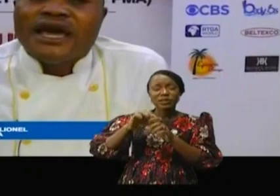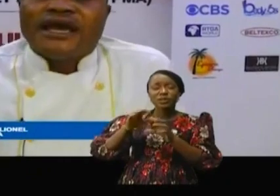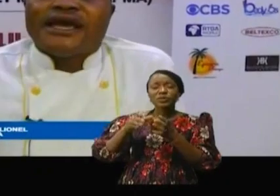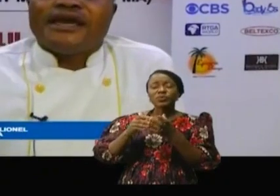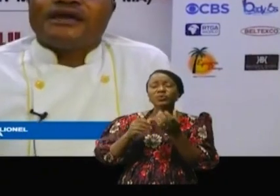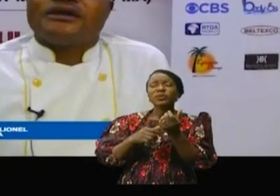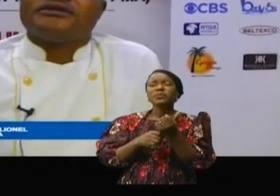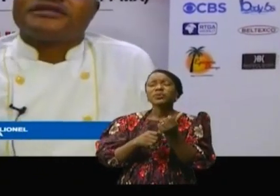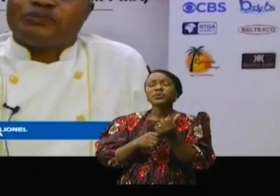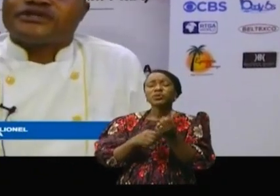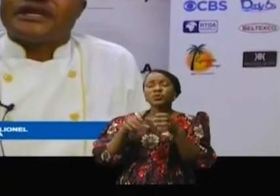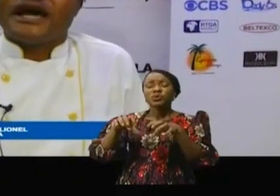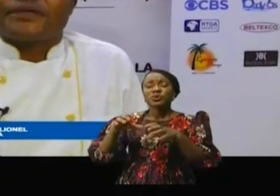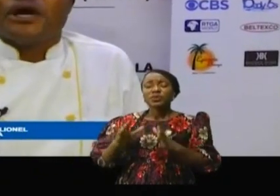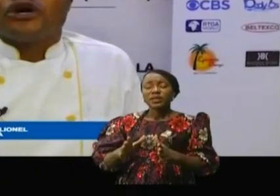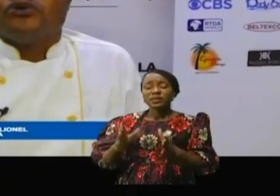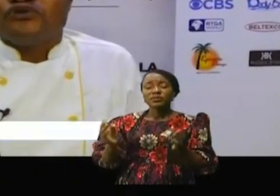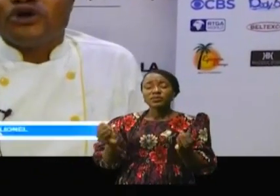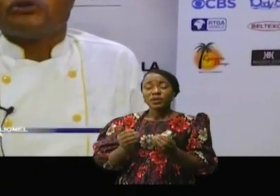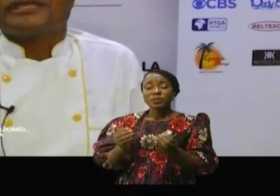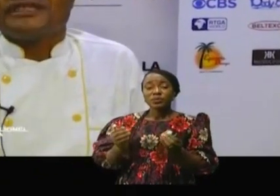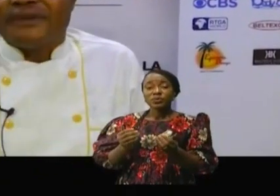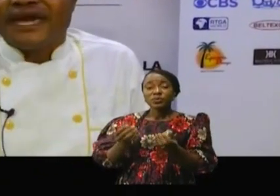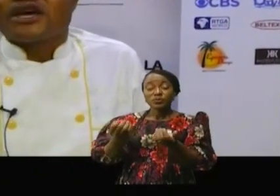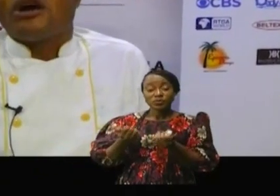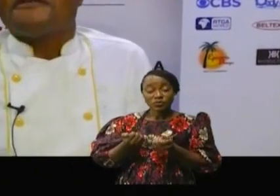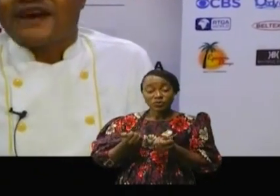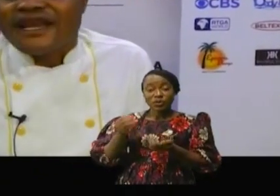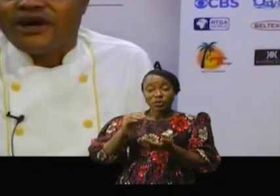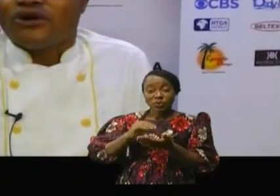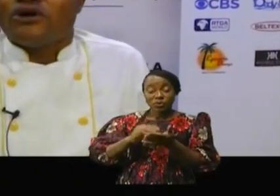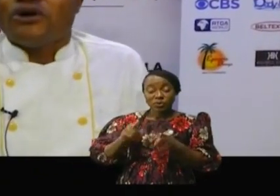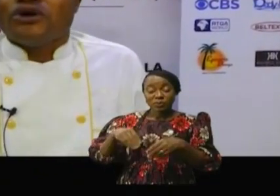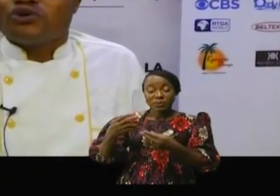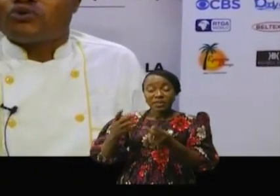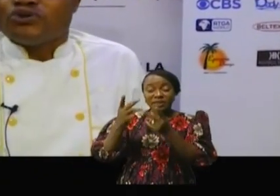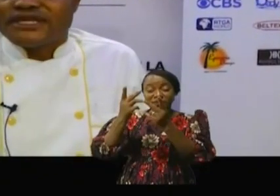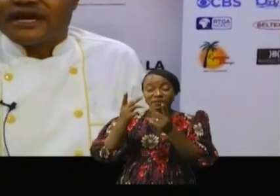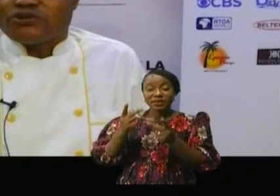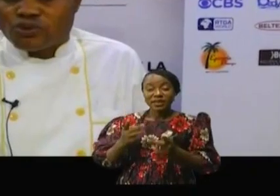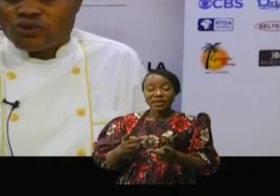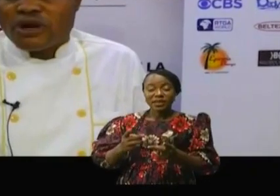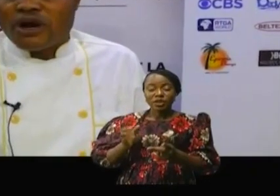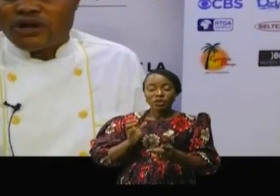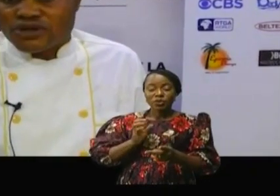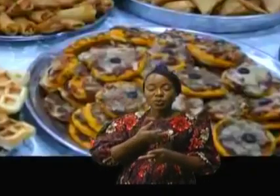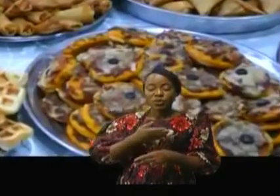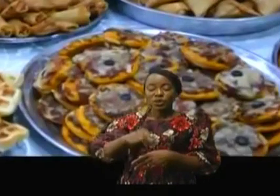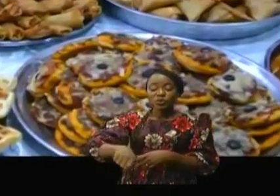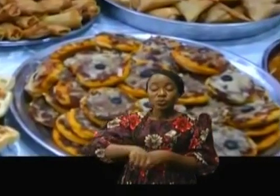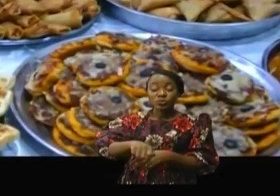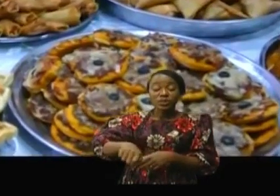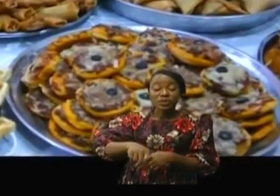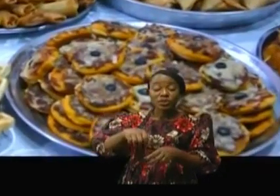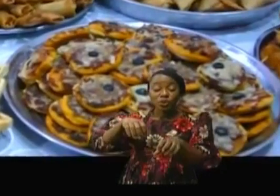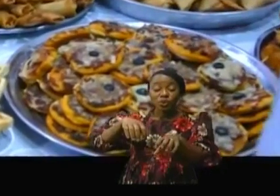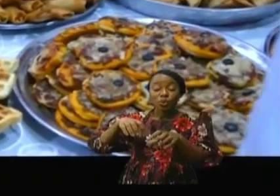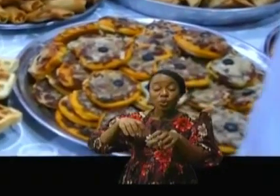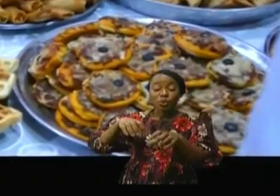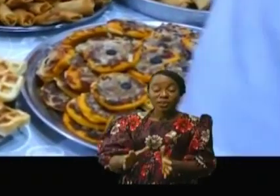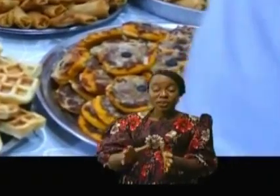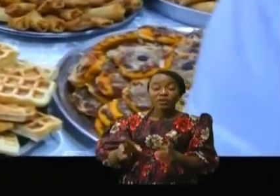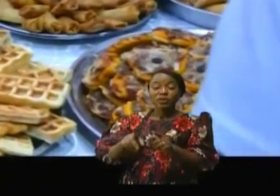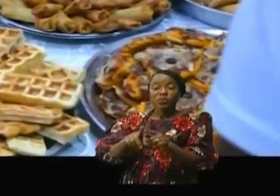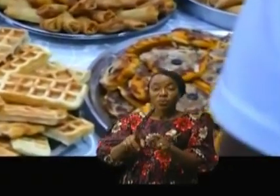congolaise. Et c'est pour cela que nous voulons aussi mettre en valeur nos cuisines à nous, en tant que des Congolais. Et puis